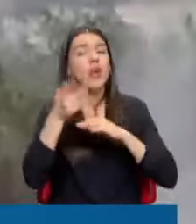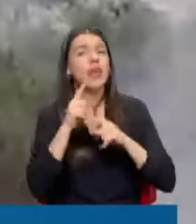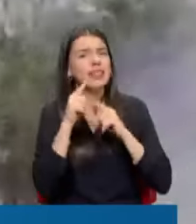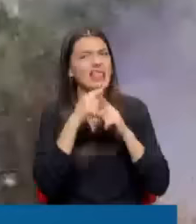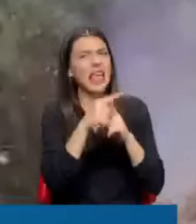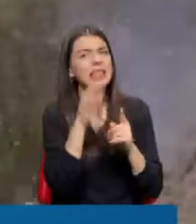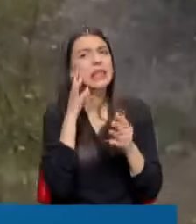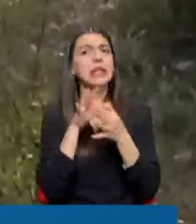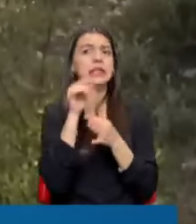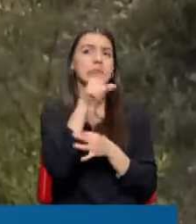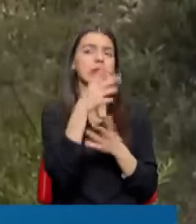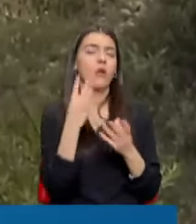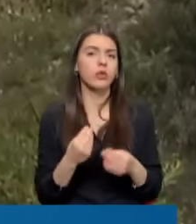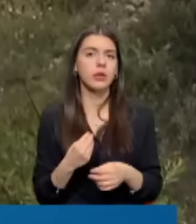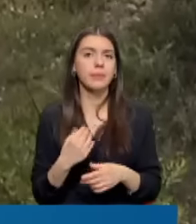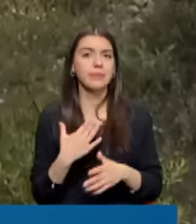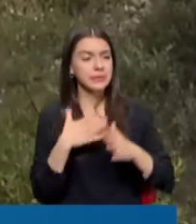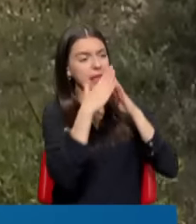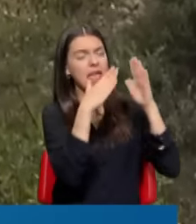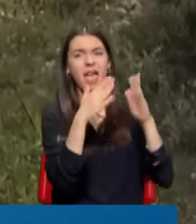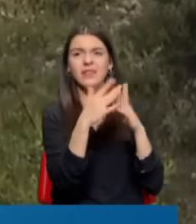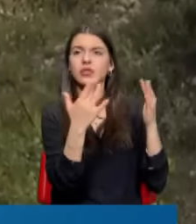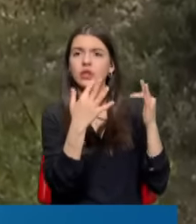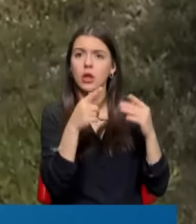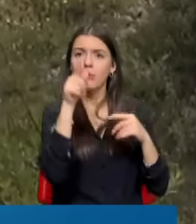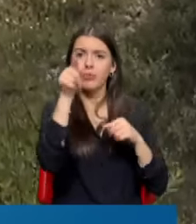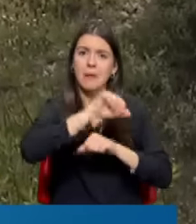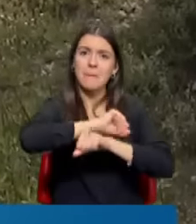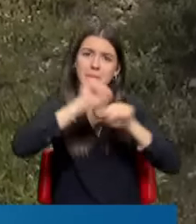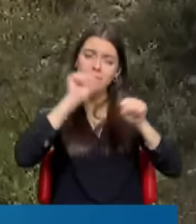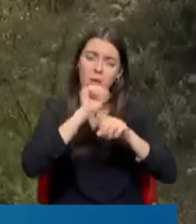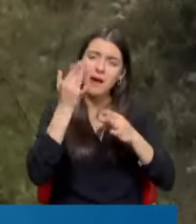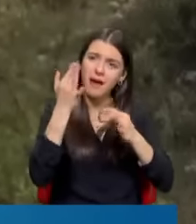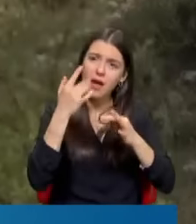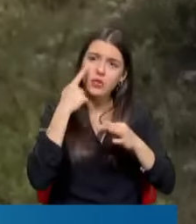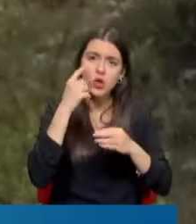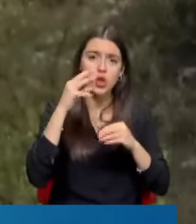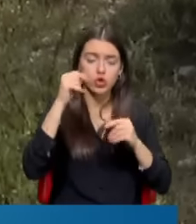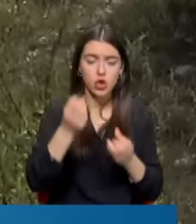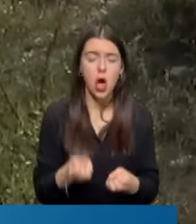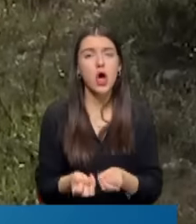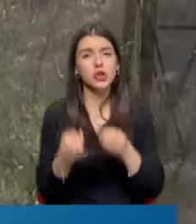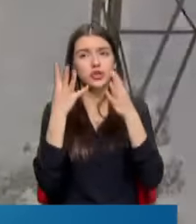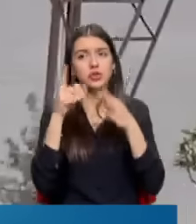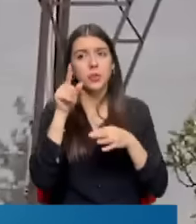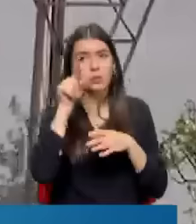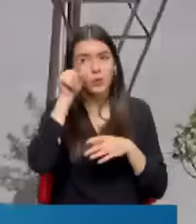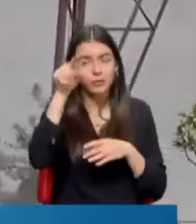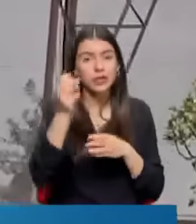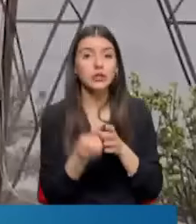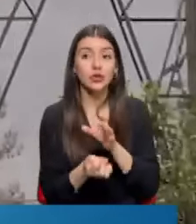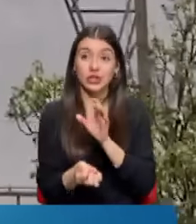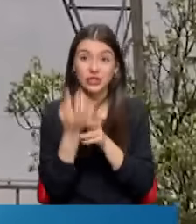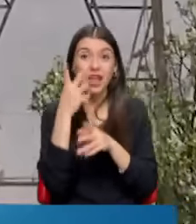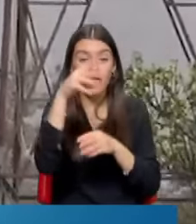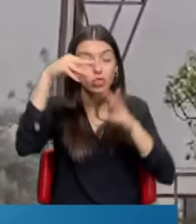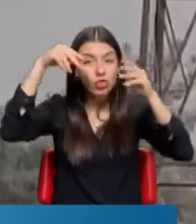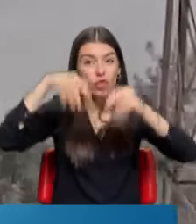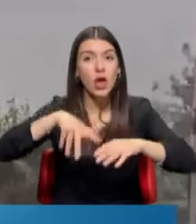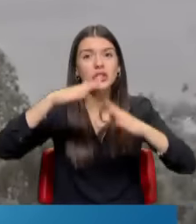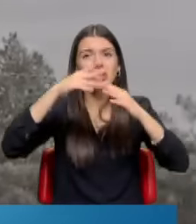insana yöneldi. Bizim evlerimiz çatlak. Burada patlatılan dinamitler yüzünden bu toz çıkıyor ama ama bunun tek sonucu burada çıkan bu toz değil. Aynı zamanda